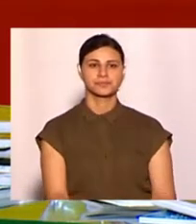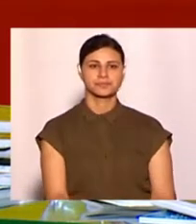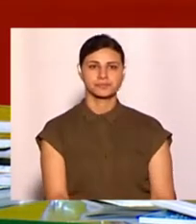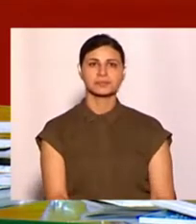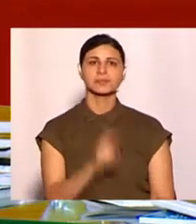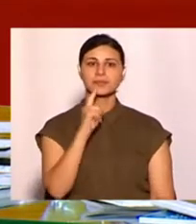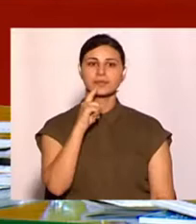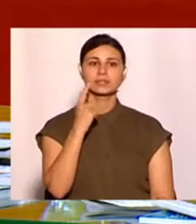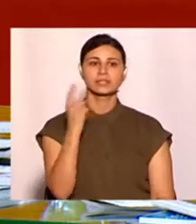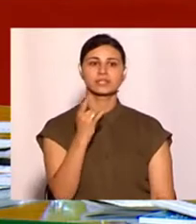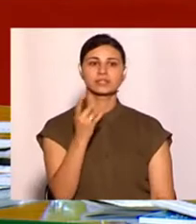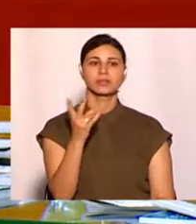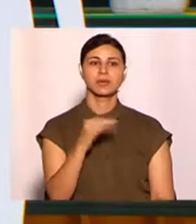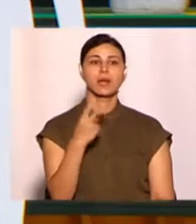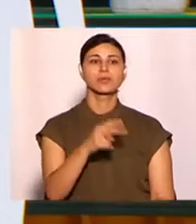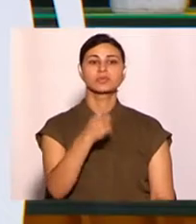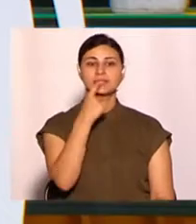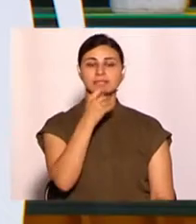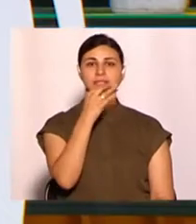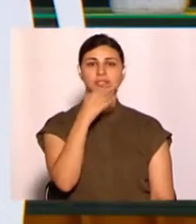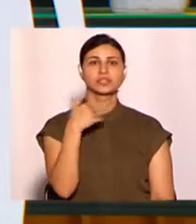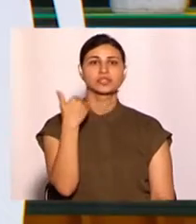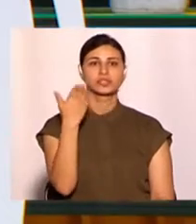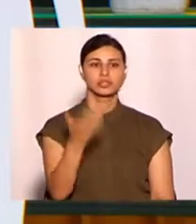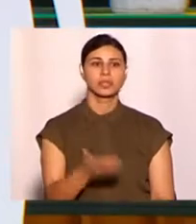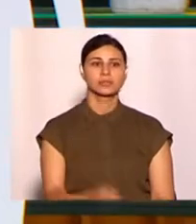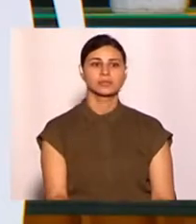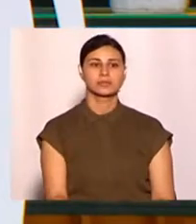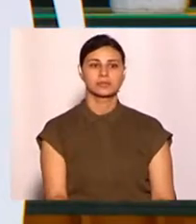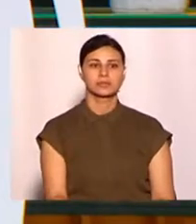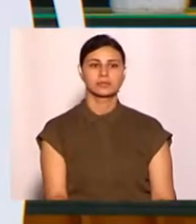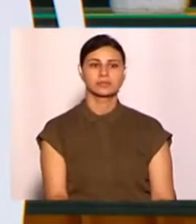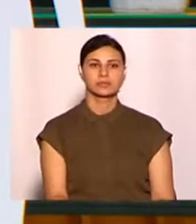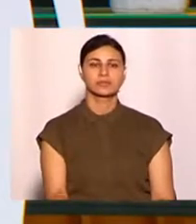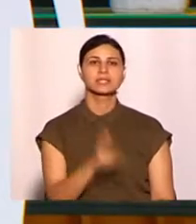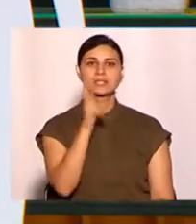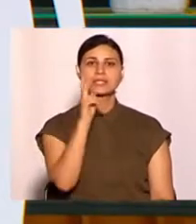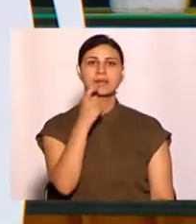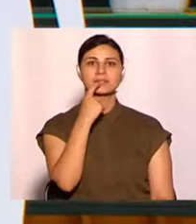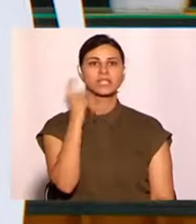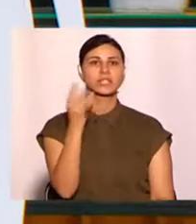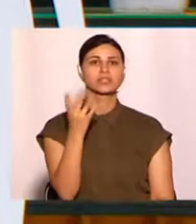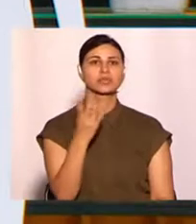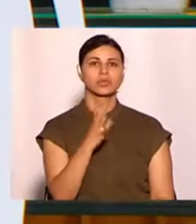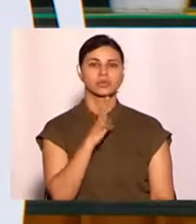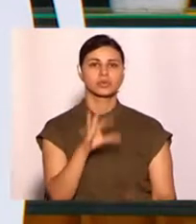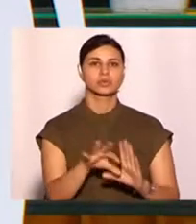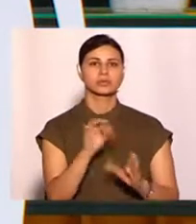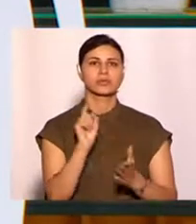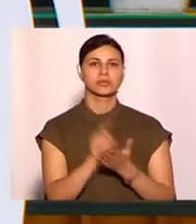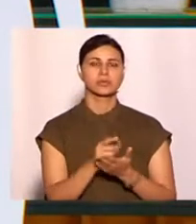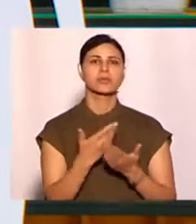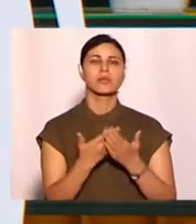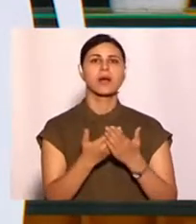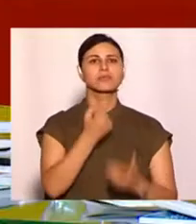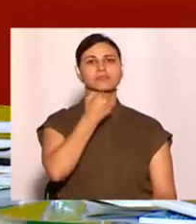წელიწადში ერთხელ, თუმცა 20 წლის ასაკიდან სტაციონარული კვლევა 3 წელიწადში ერთხელ ასევე არის მიზანშეწონილი და მიღებული. რა